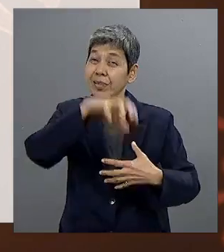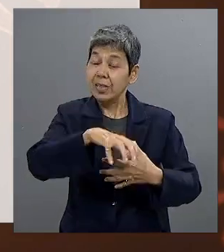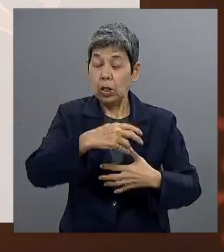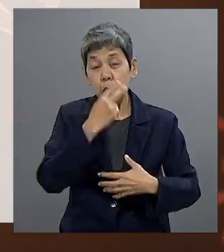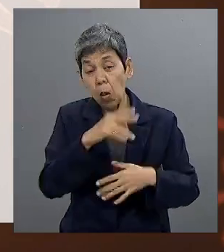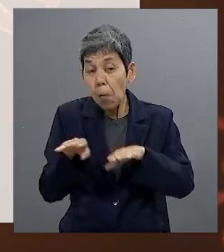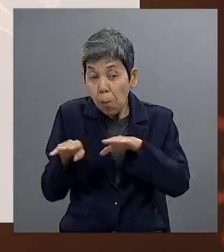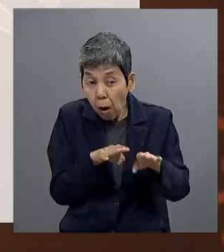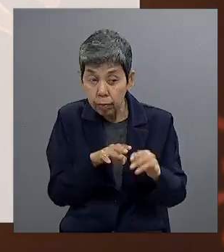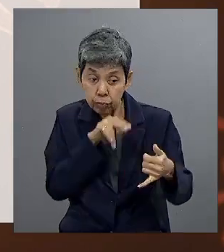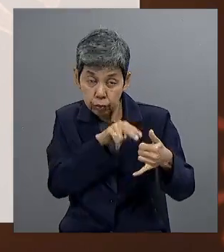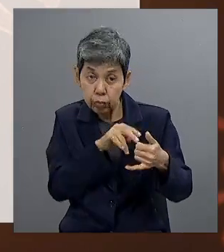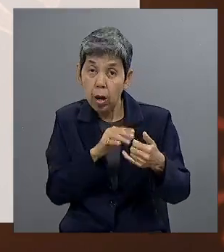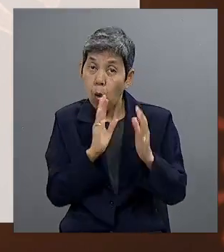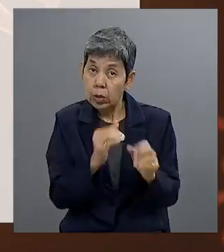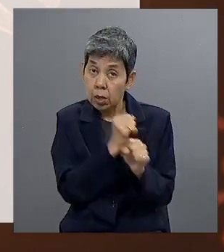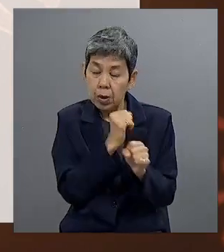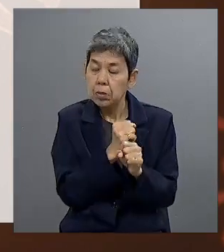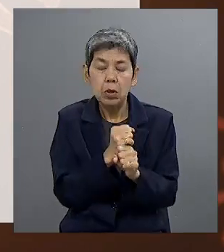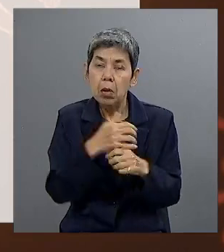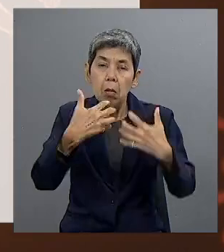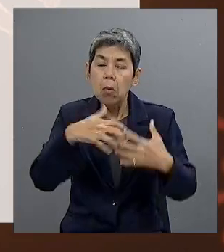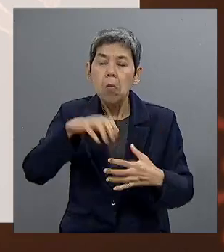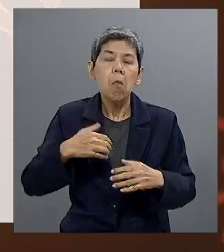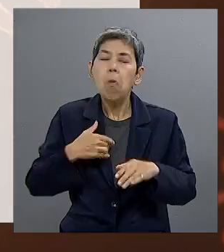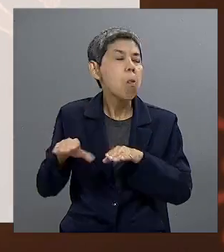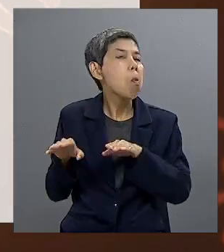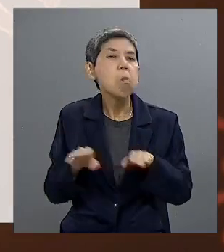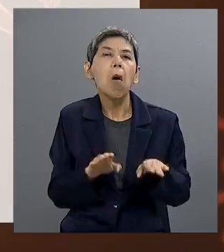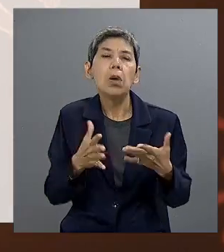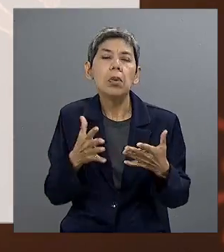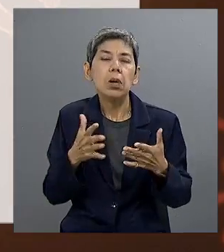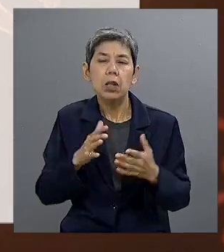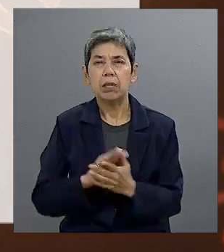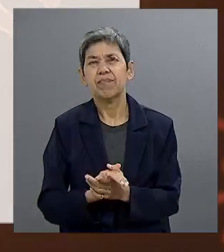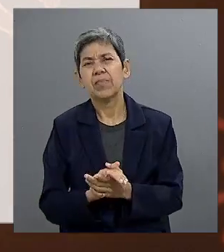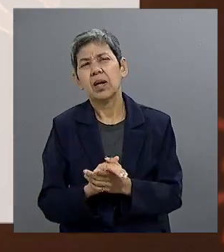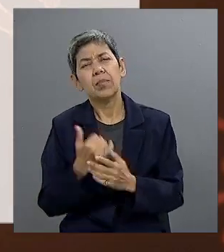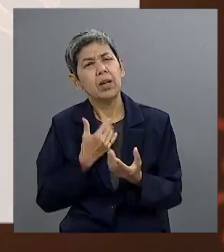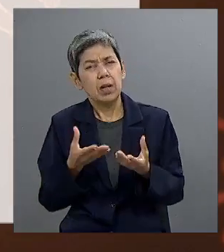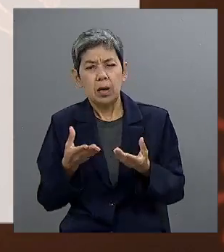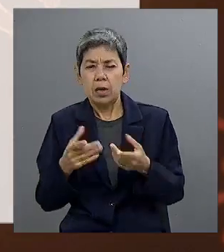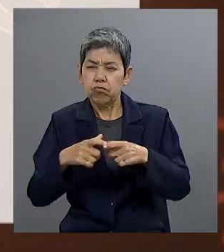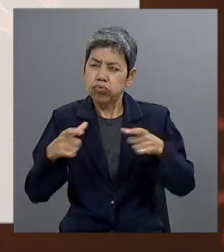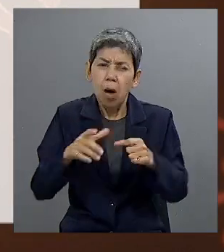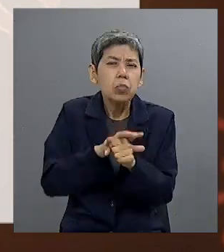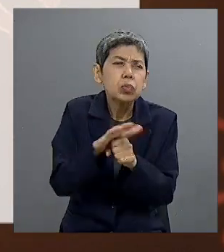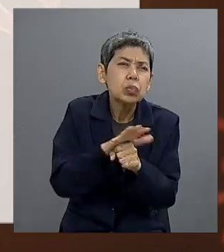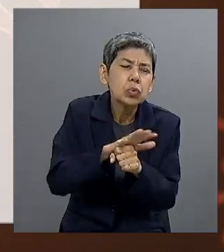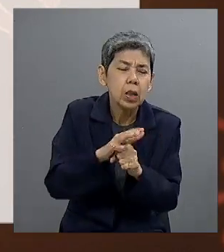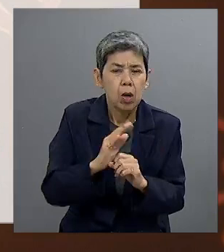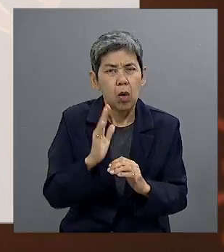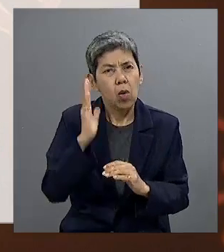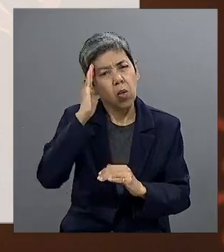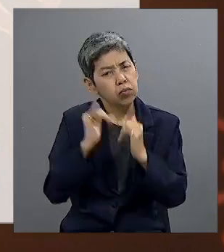ดูแลเนี่ยเขาไม่มีเขาไม่มีอาจารย์จะขึ้นที่อาจจะยิ่งอาจจะเป็นแบบ